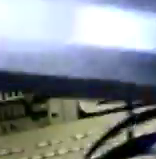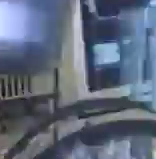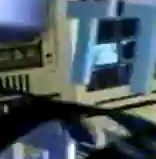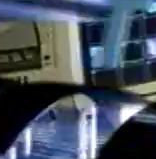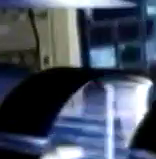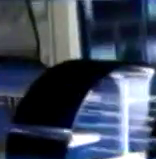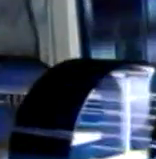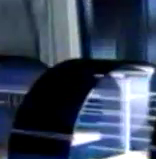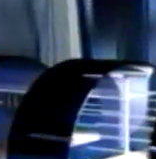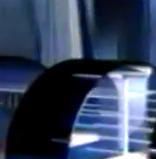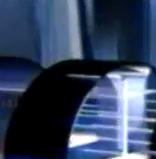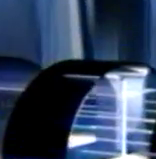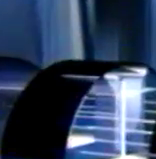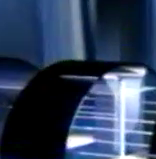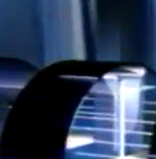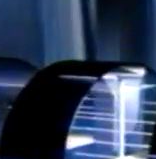Музика